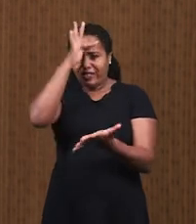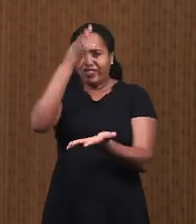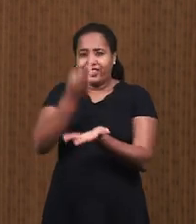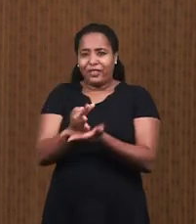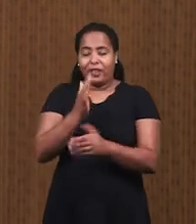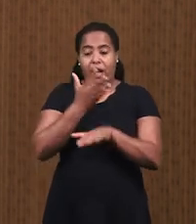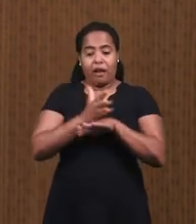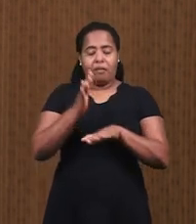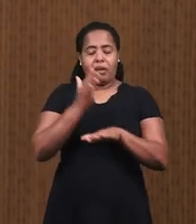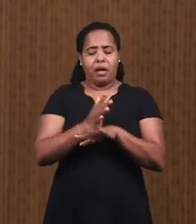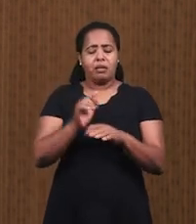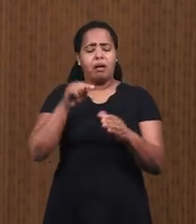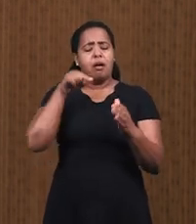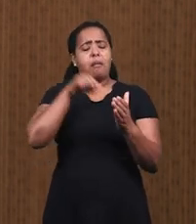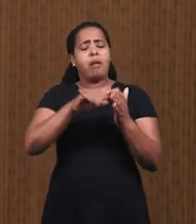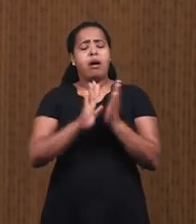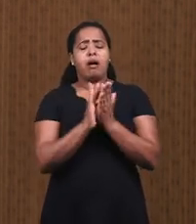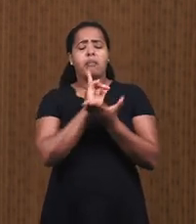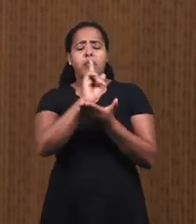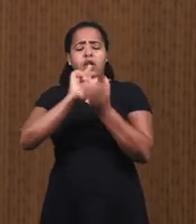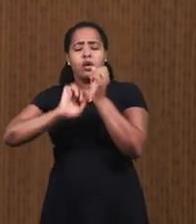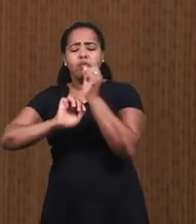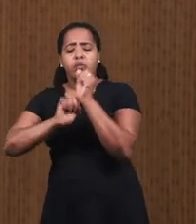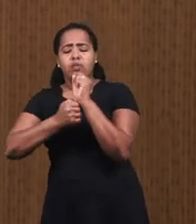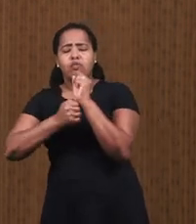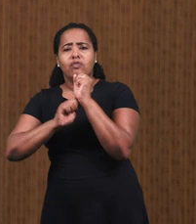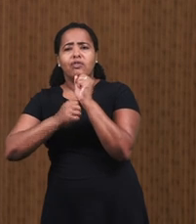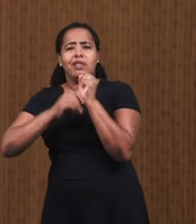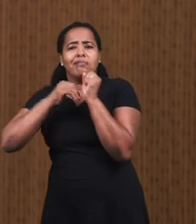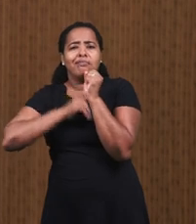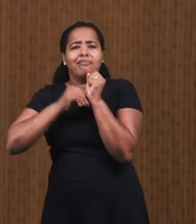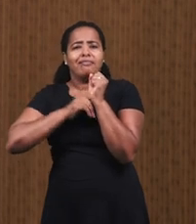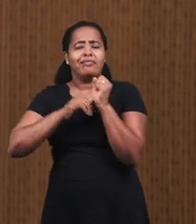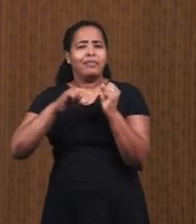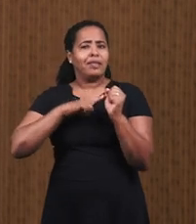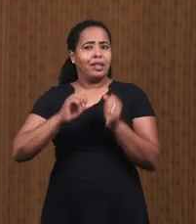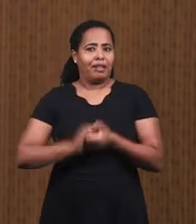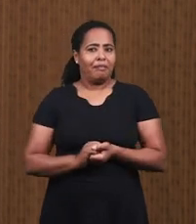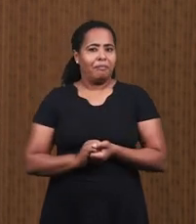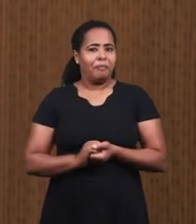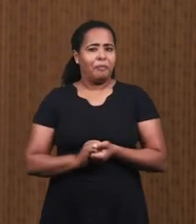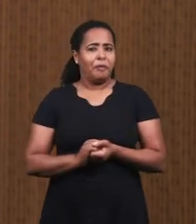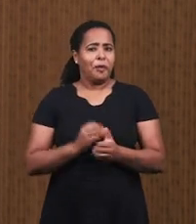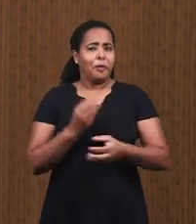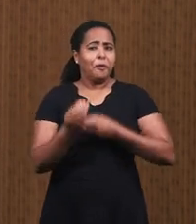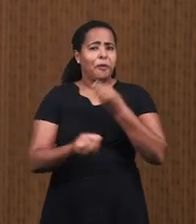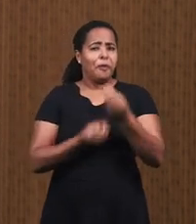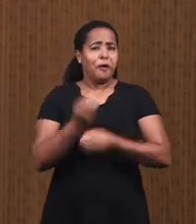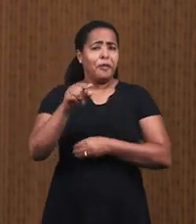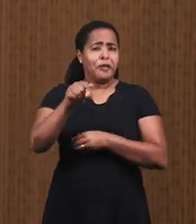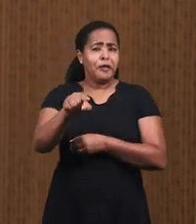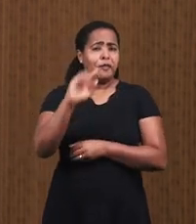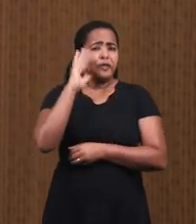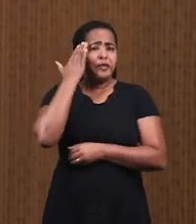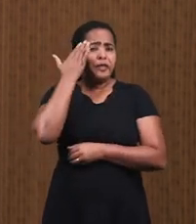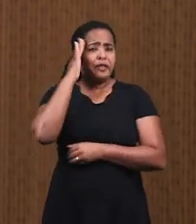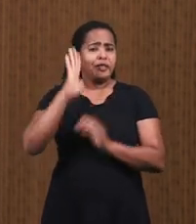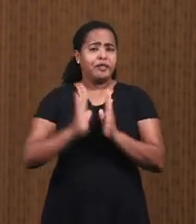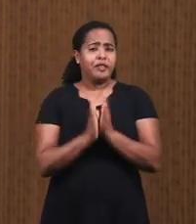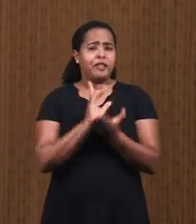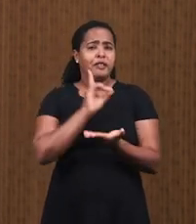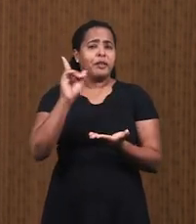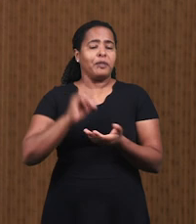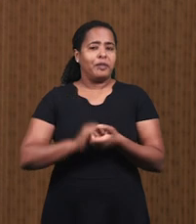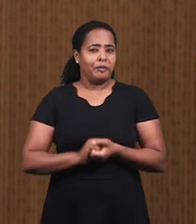практики. Но Библия еще и содержит в себе секрет, тайну. И ты сможешь